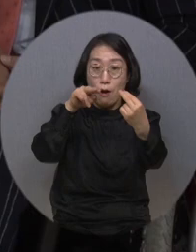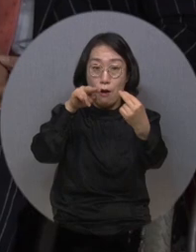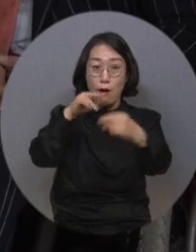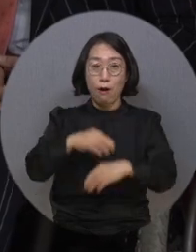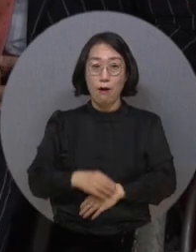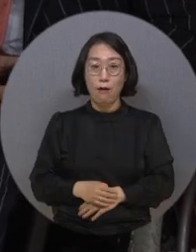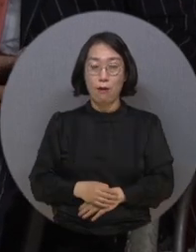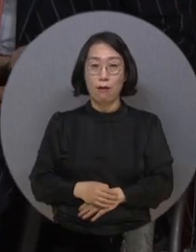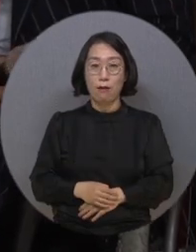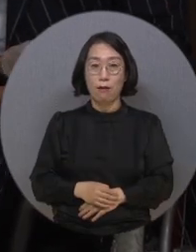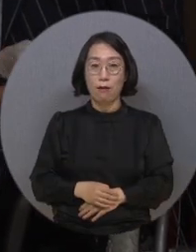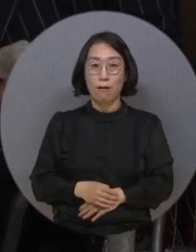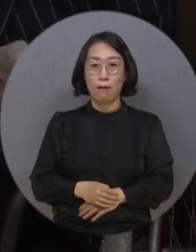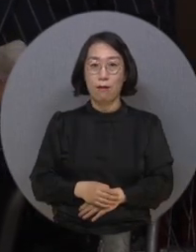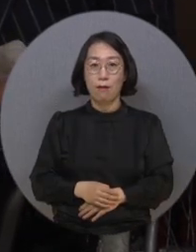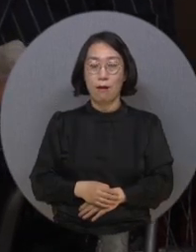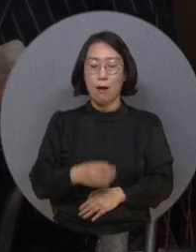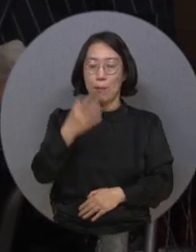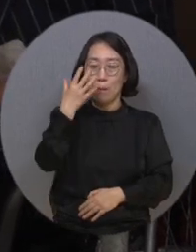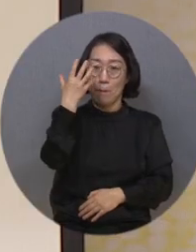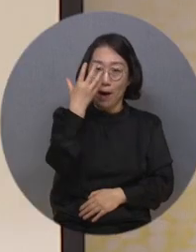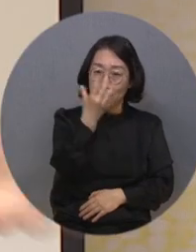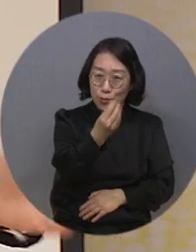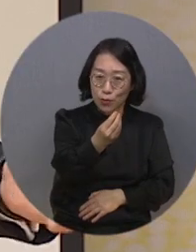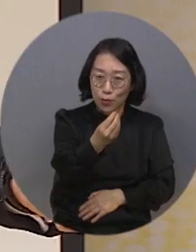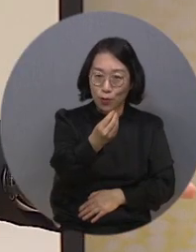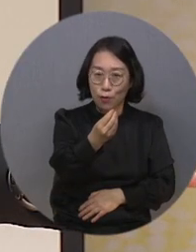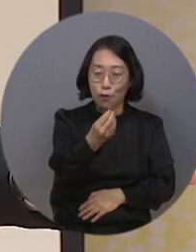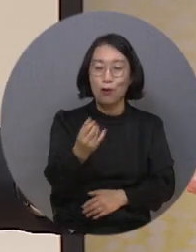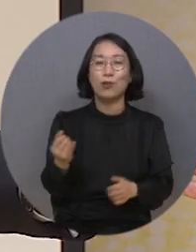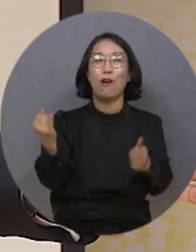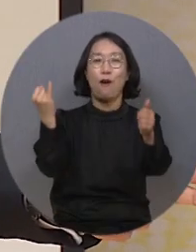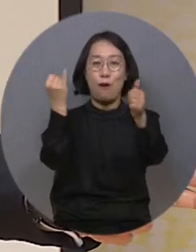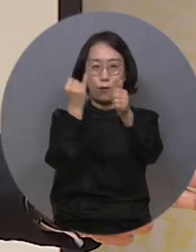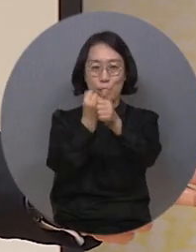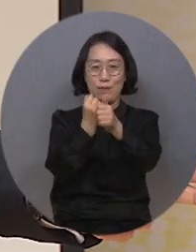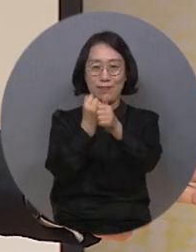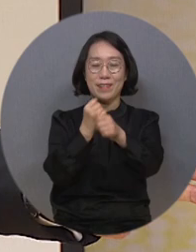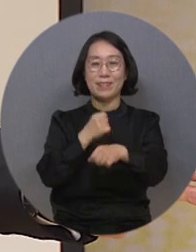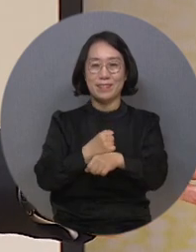제가 그 여인에 푹 빠져가지고 결혼을 해버렸어요.